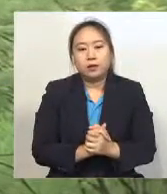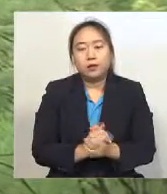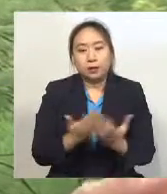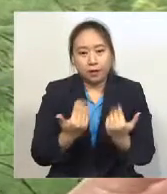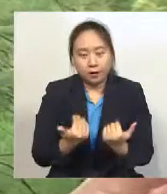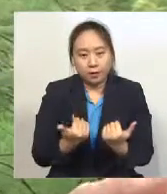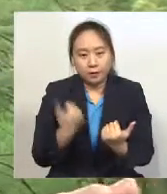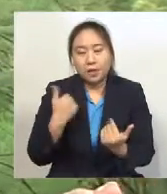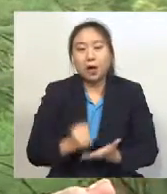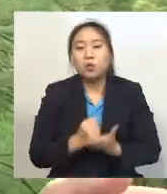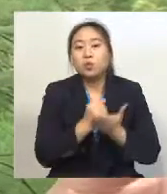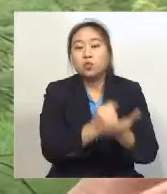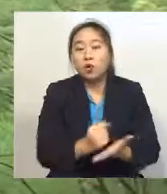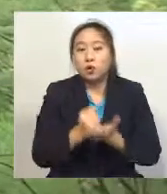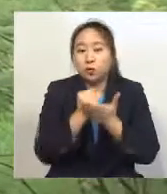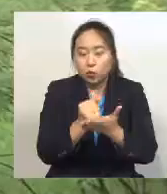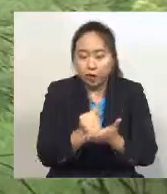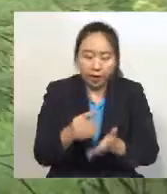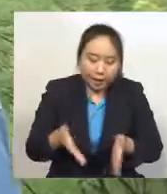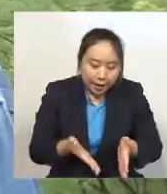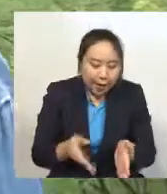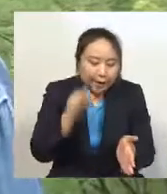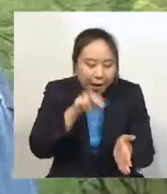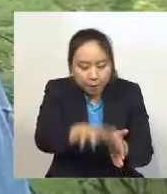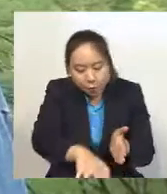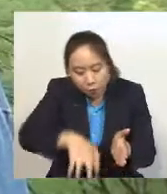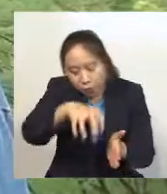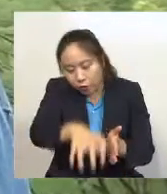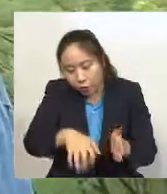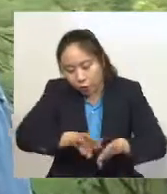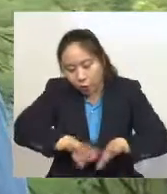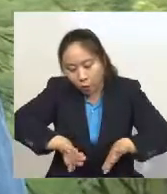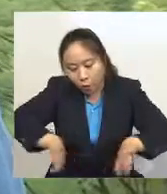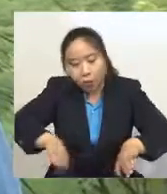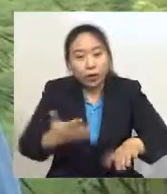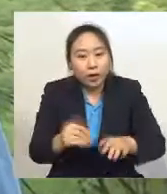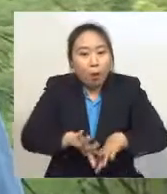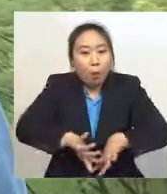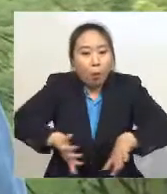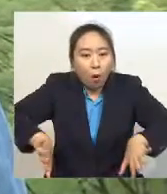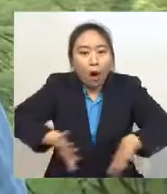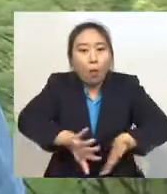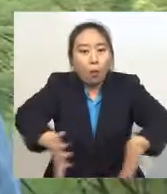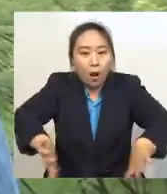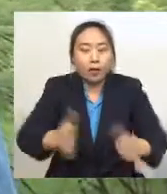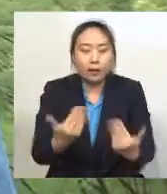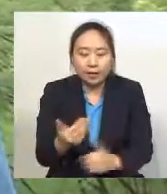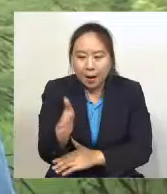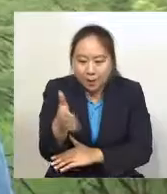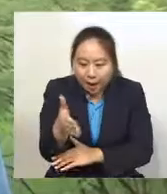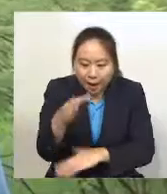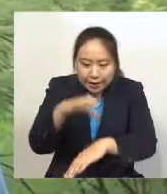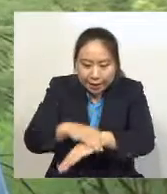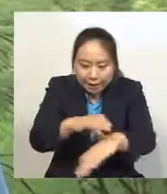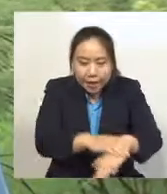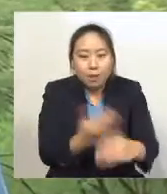มีการซอยเหลือมาเฮ็ดขุดลอกแบบนี้ก็เฮ็ดให้พื้นที่กว้างขวางขึ้นแล้วก็สามารถหาปลาจุนเจือครอ